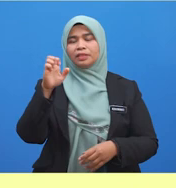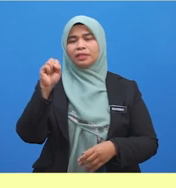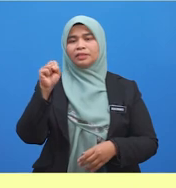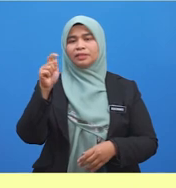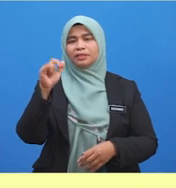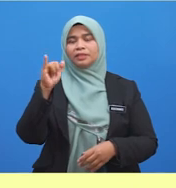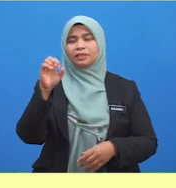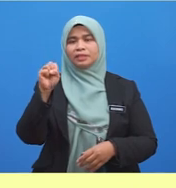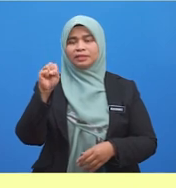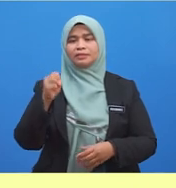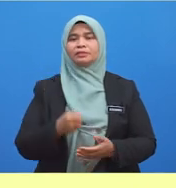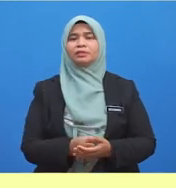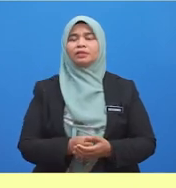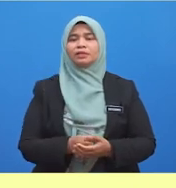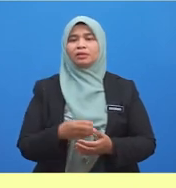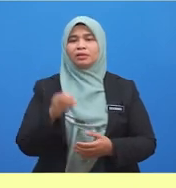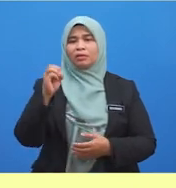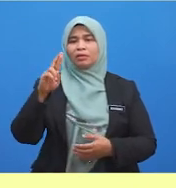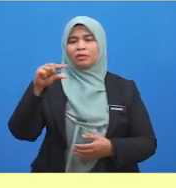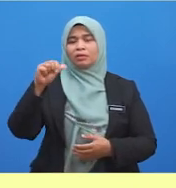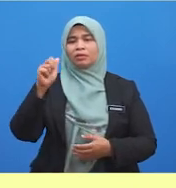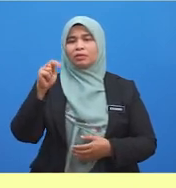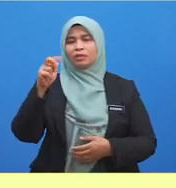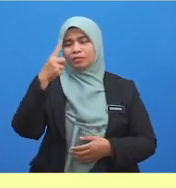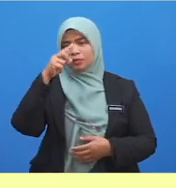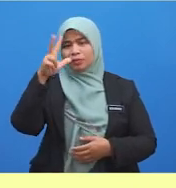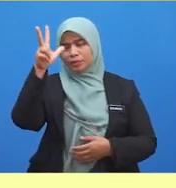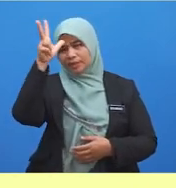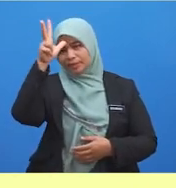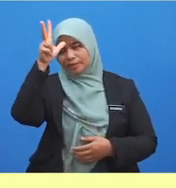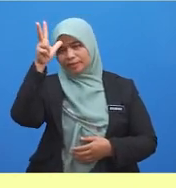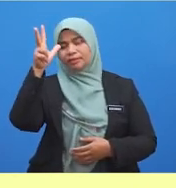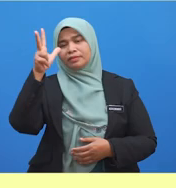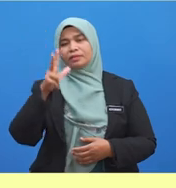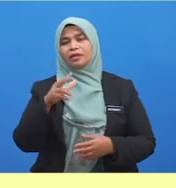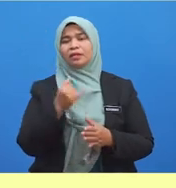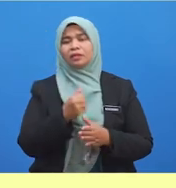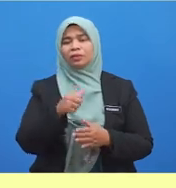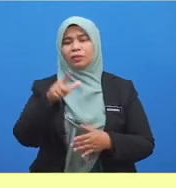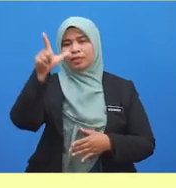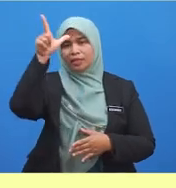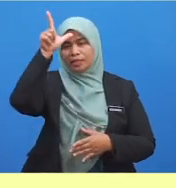bagi organisma betina atau perempuan, ia berlaku di dalam ovari.